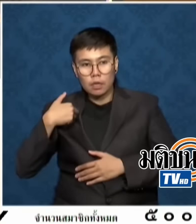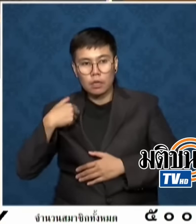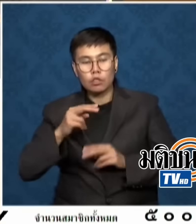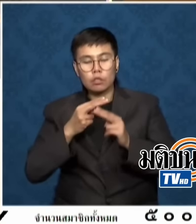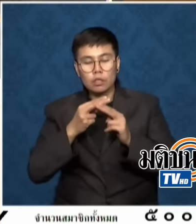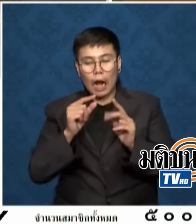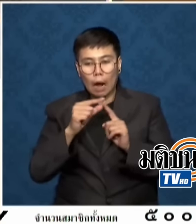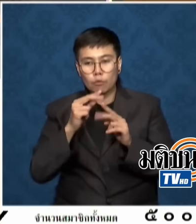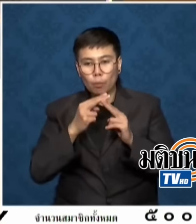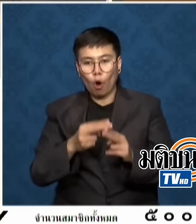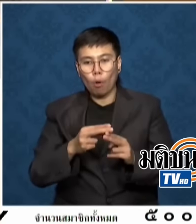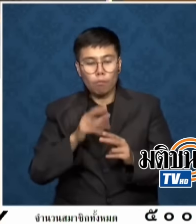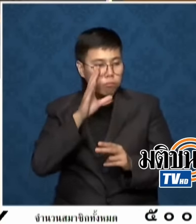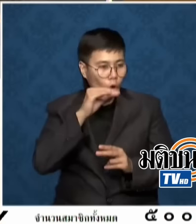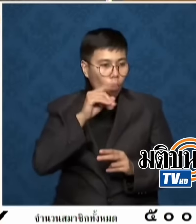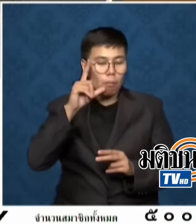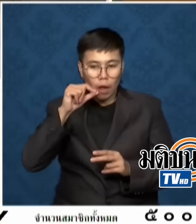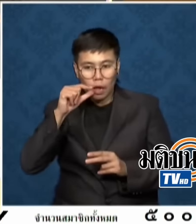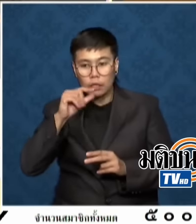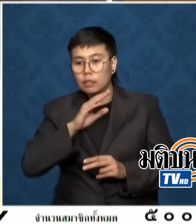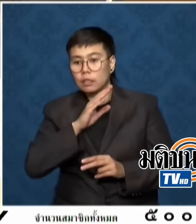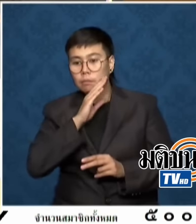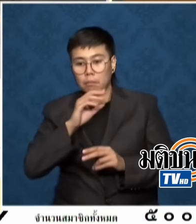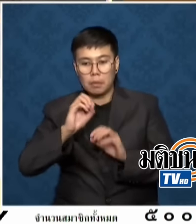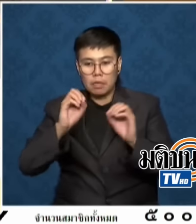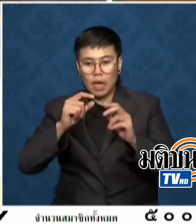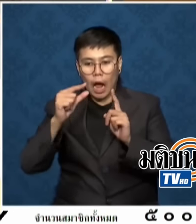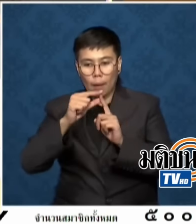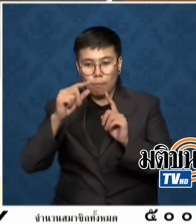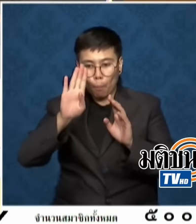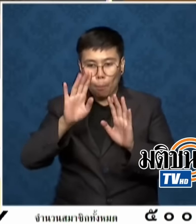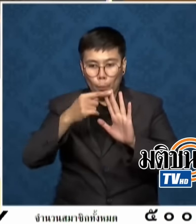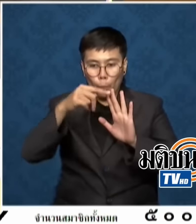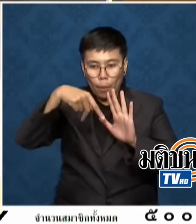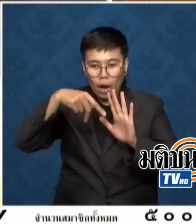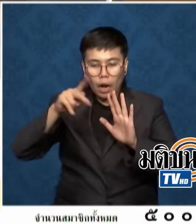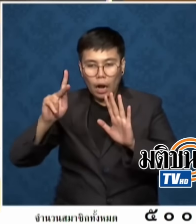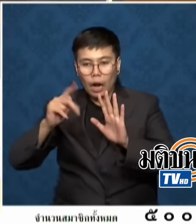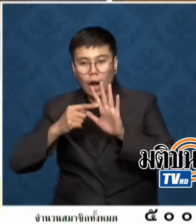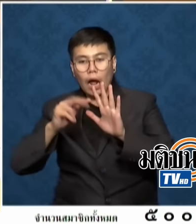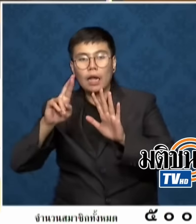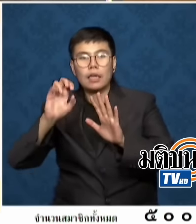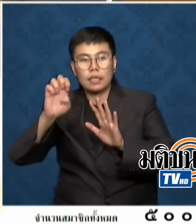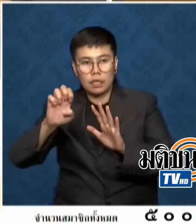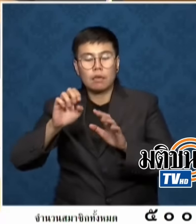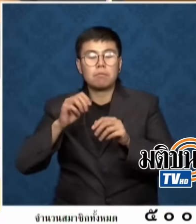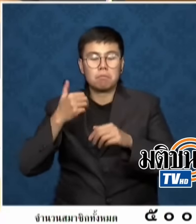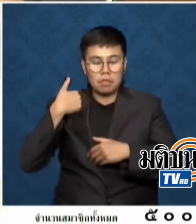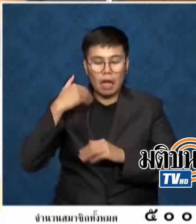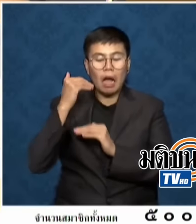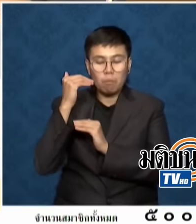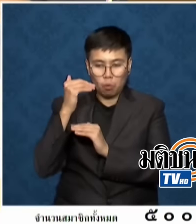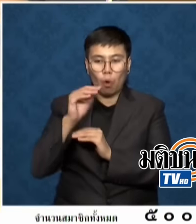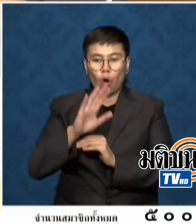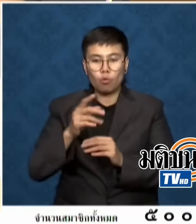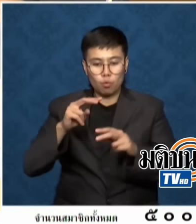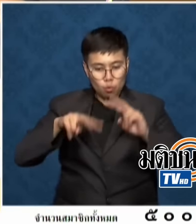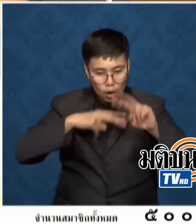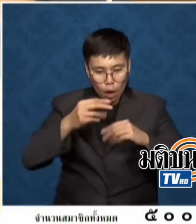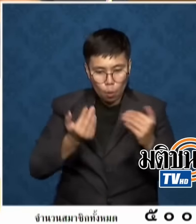ดาอยู่ไม่มีคำว่าบุพการีมันก็จะเป็นปัญหาในทางปฏิบัติต่อครอบครัวของเพศหลากหลายที่ดูแลบุตรร่วมกัน